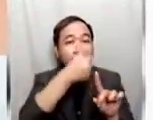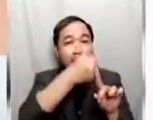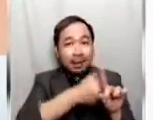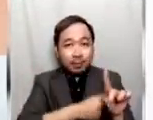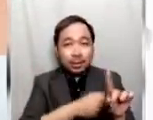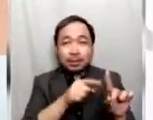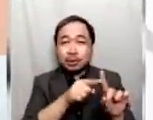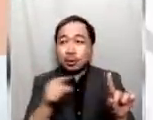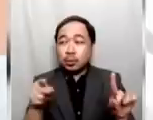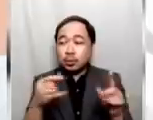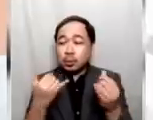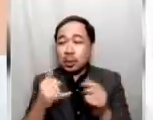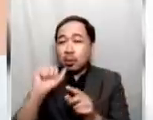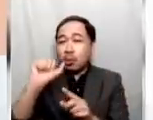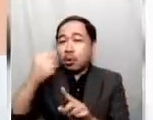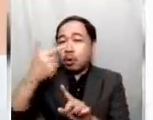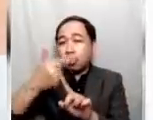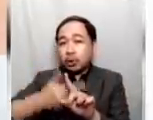and